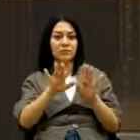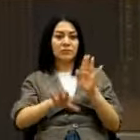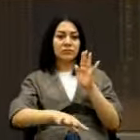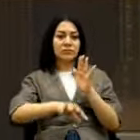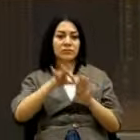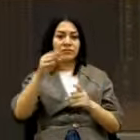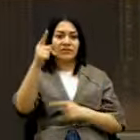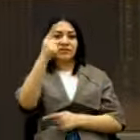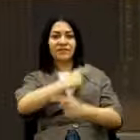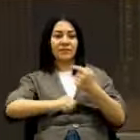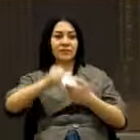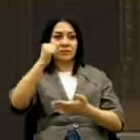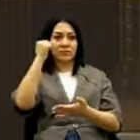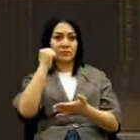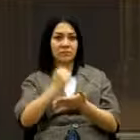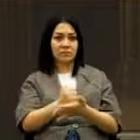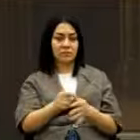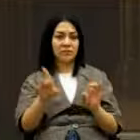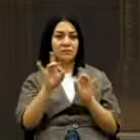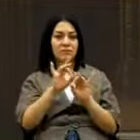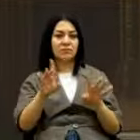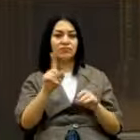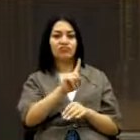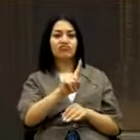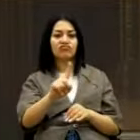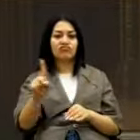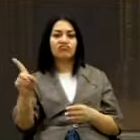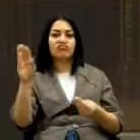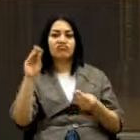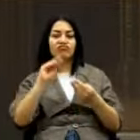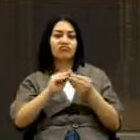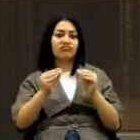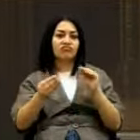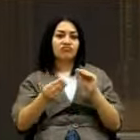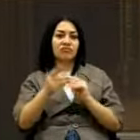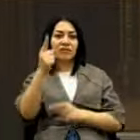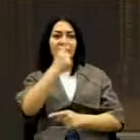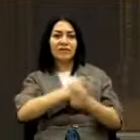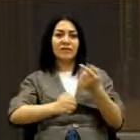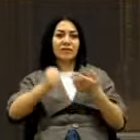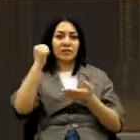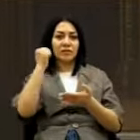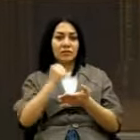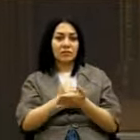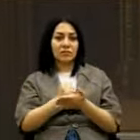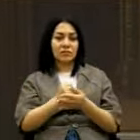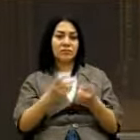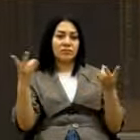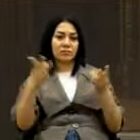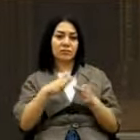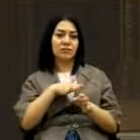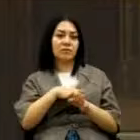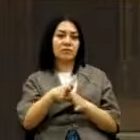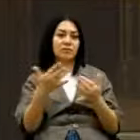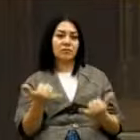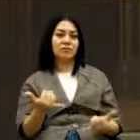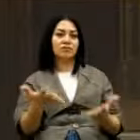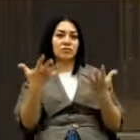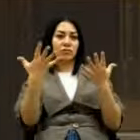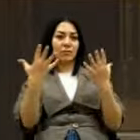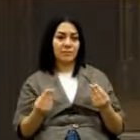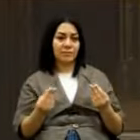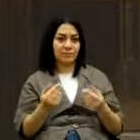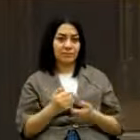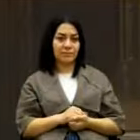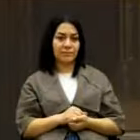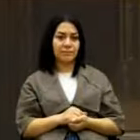վերահաստատումն է, Եվ պատմական ինչ-ինչ նախախնամությամբ այդ վերահաստատումը տրված է իրագործել այսօր։ Ի